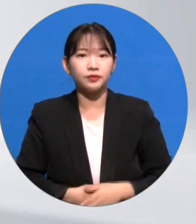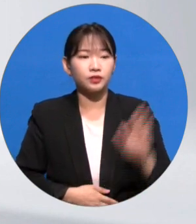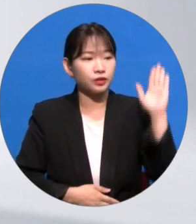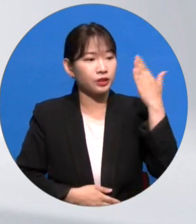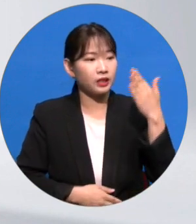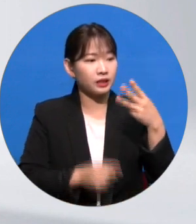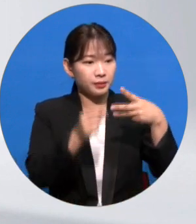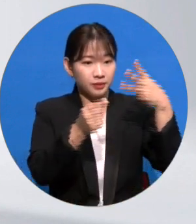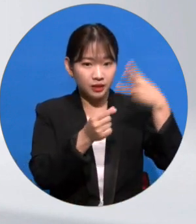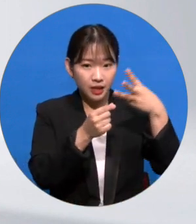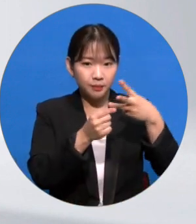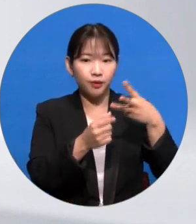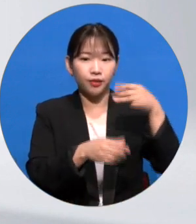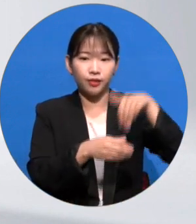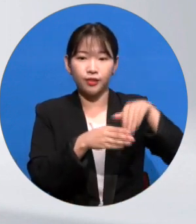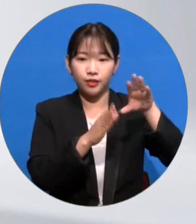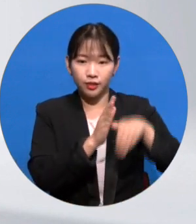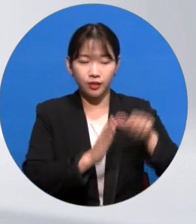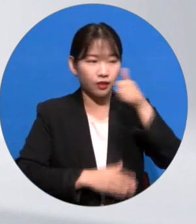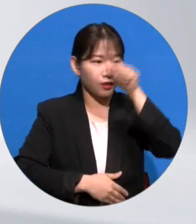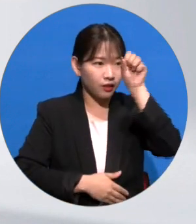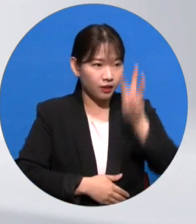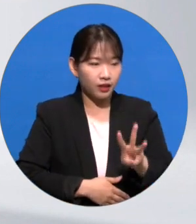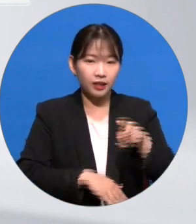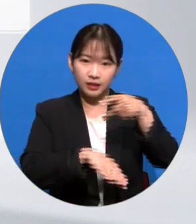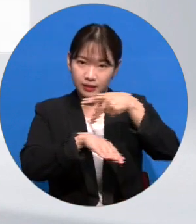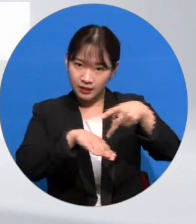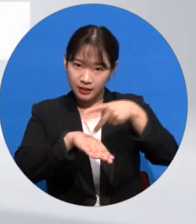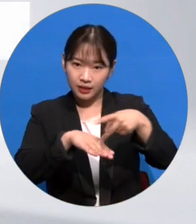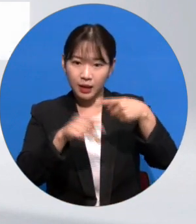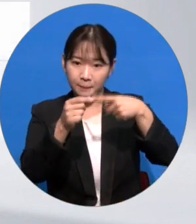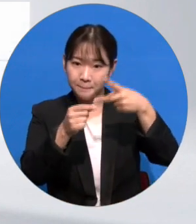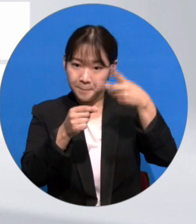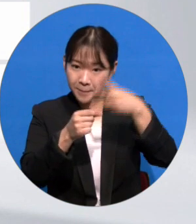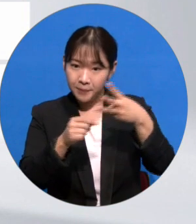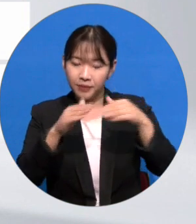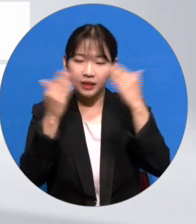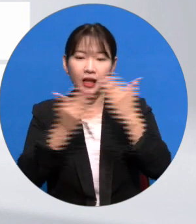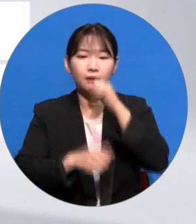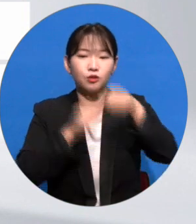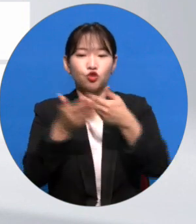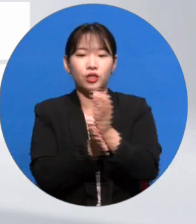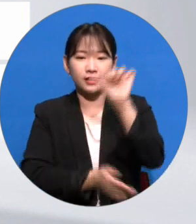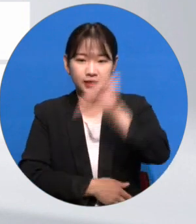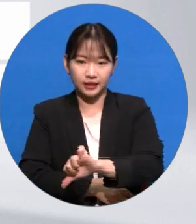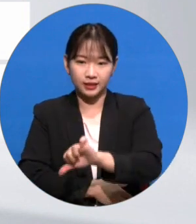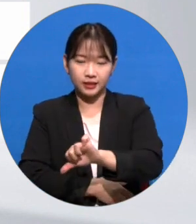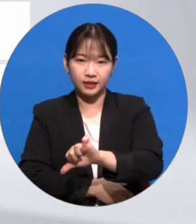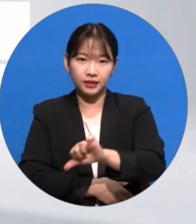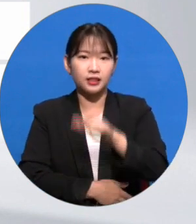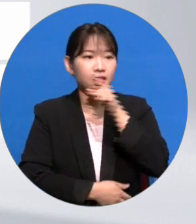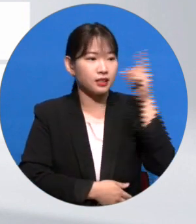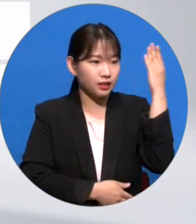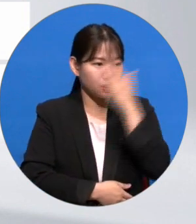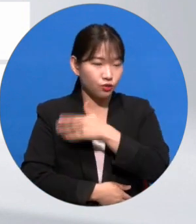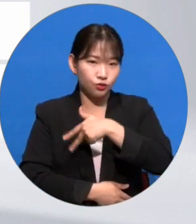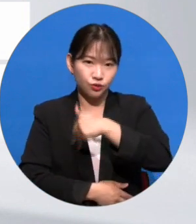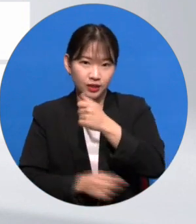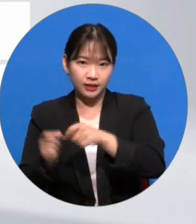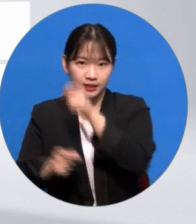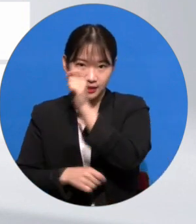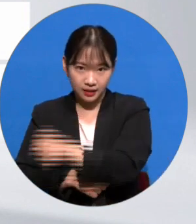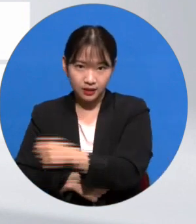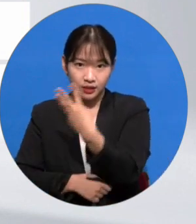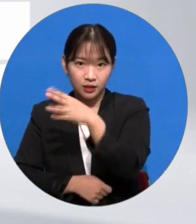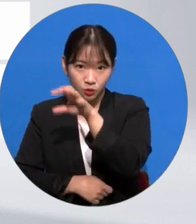최근 세 번의 선거에서 광양과 신안은 세 차례 모두 민주당이 패했고 여수와 장흥,